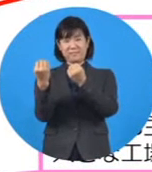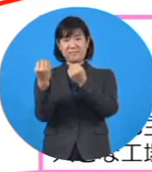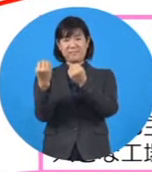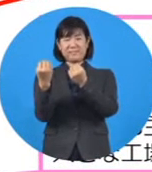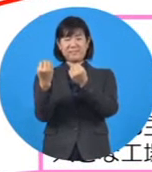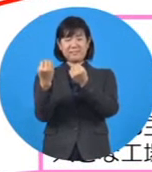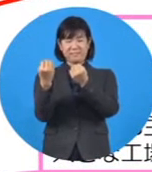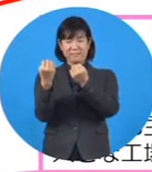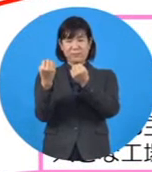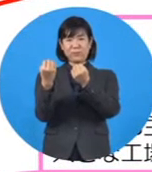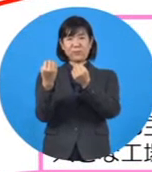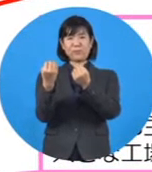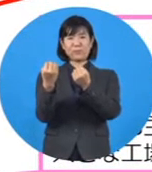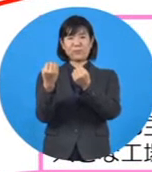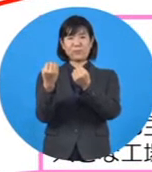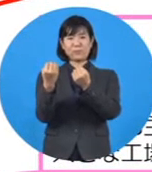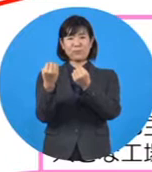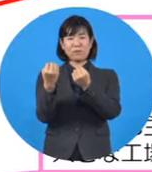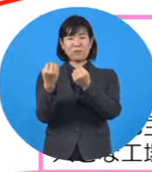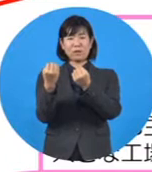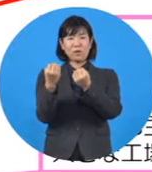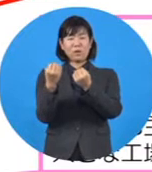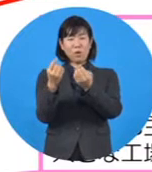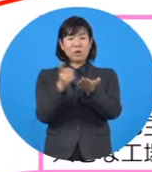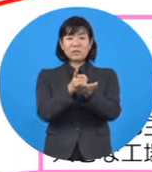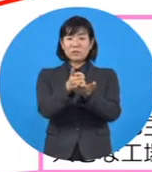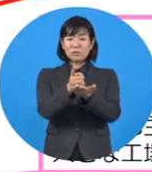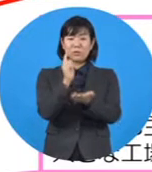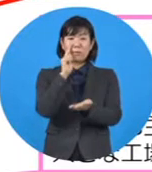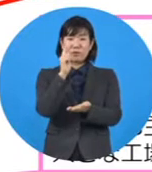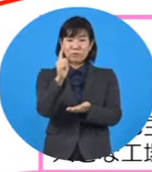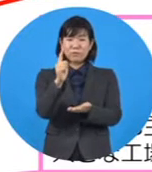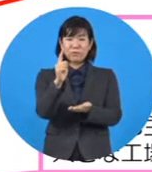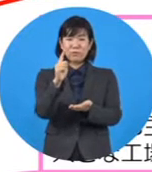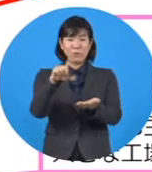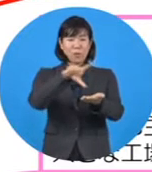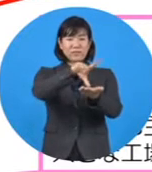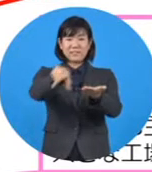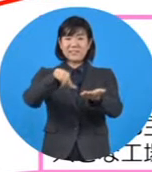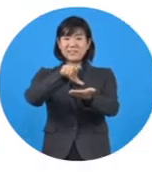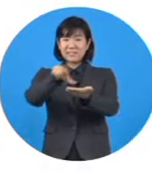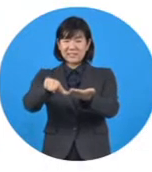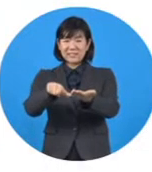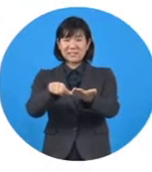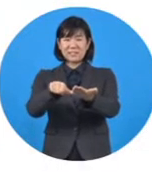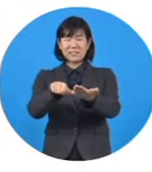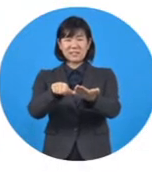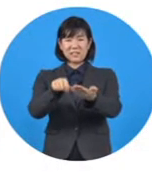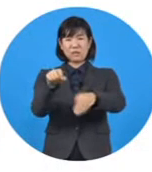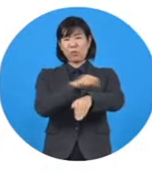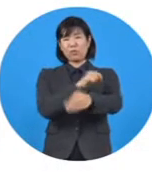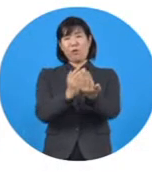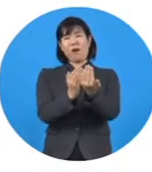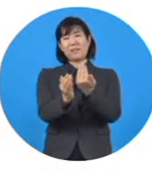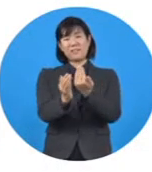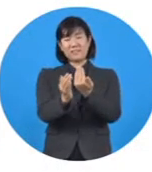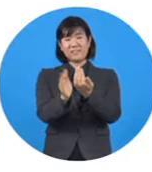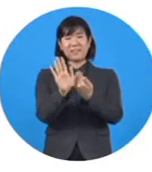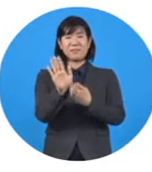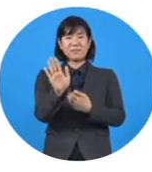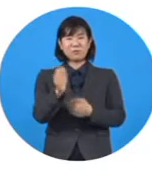業が盛んになっています。 こう見ていくとエリアごとに特色が明確にあるっていうのは面白いです